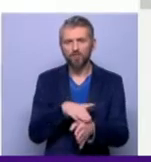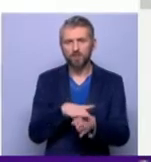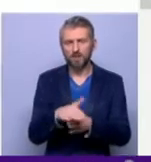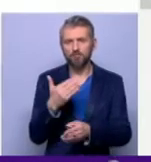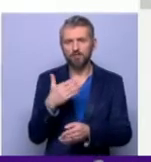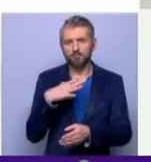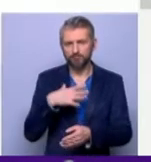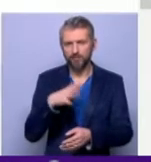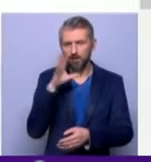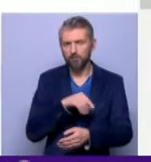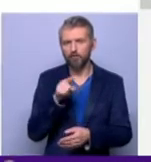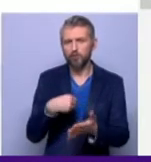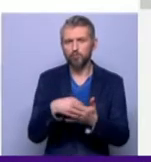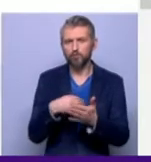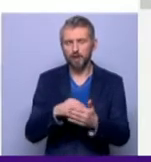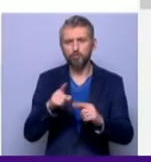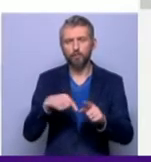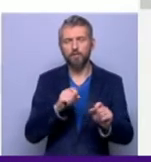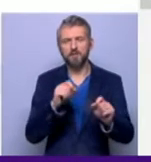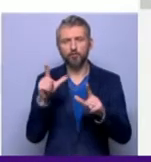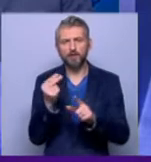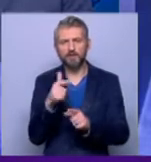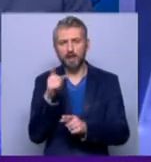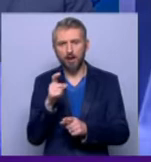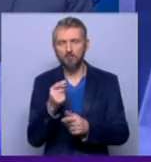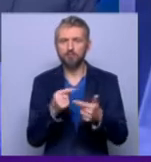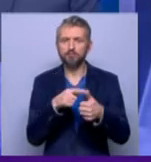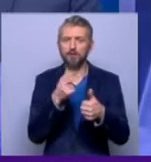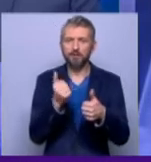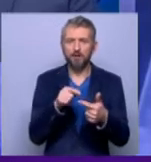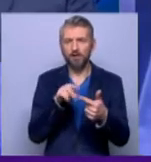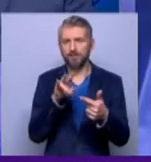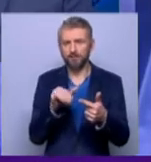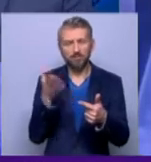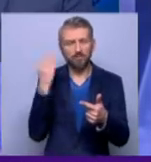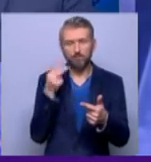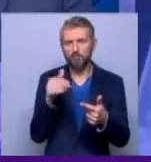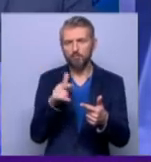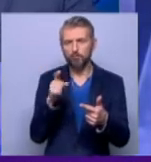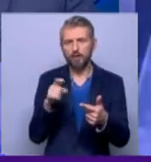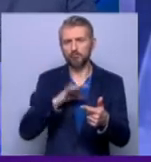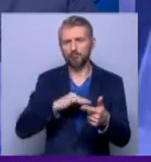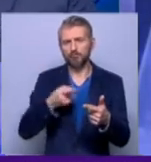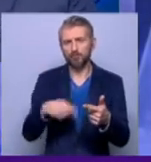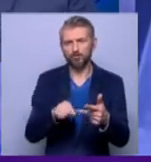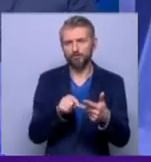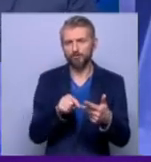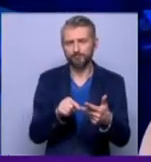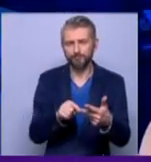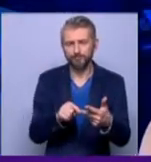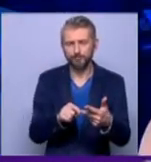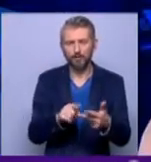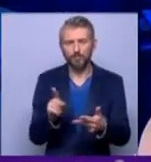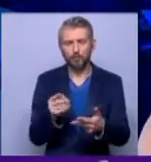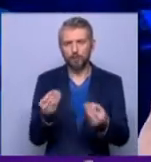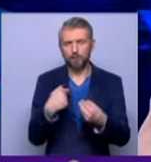чергове підвищення ціни на газ? Так, ні. Або я вже давно не плачу за газ і користуюсь якимись альтернативними матеріалами, які дають